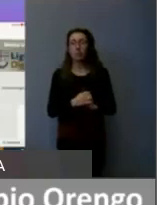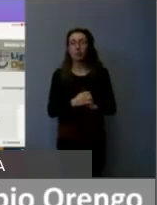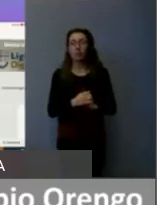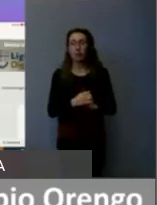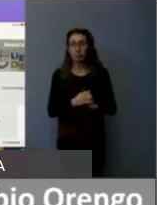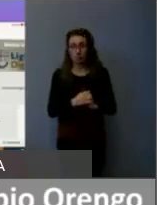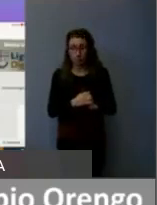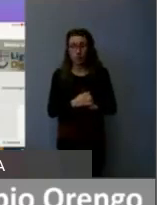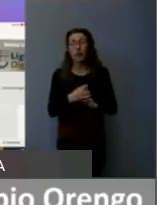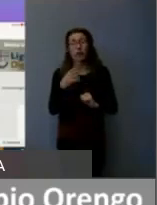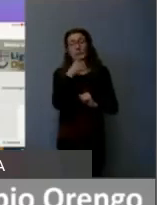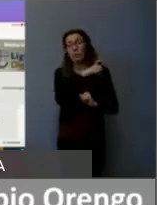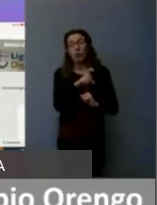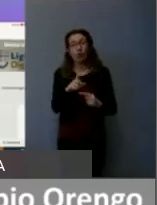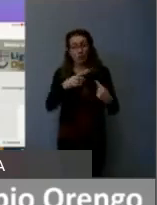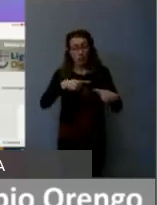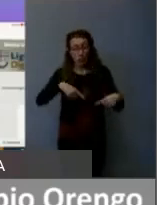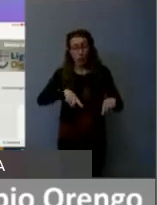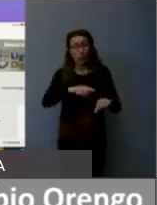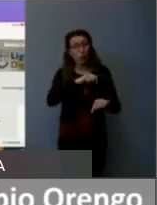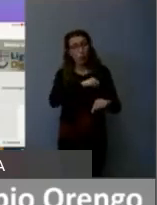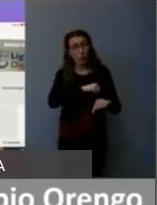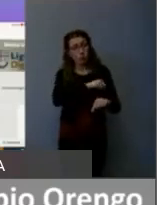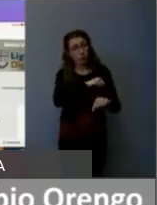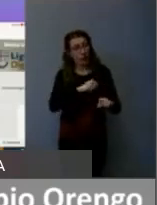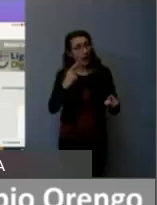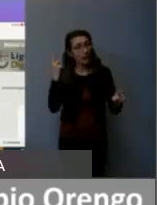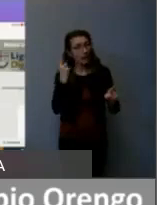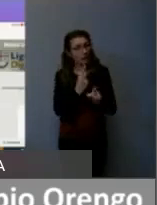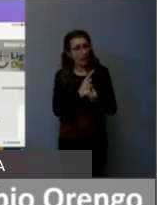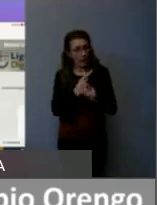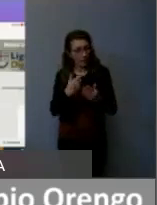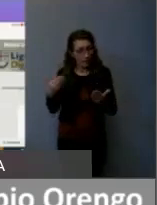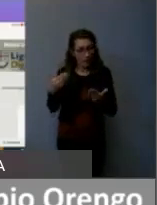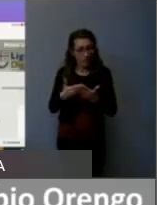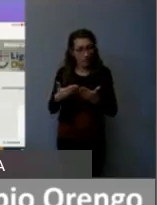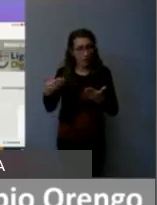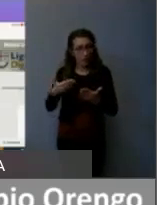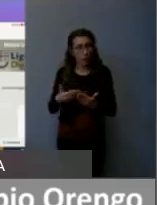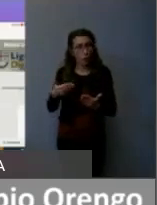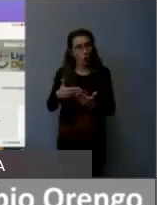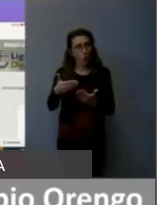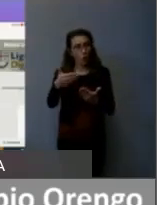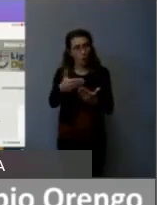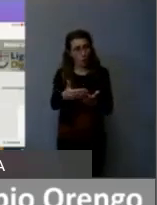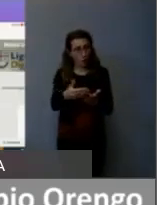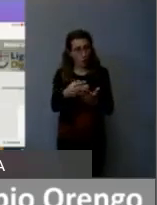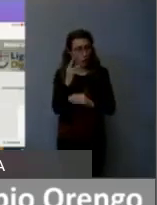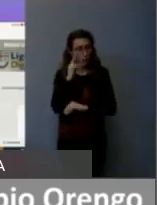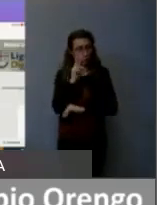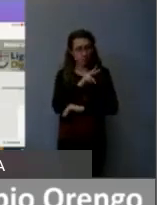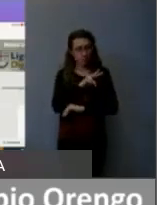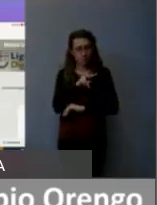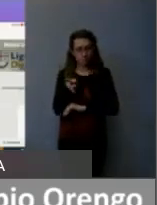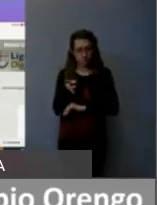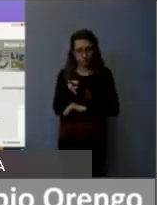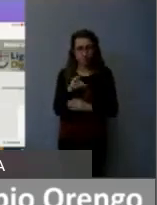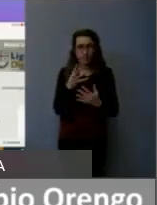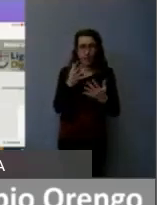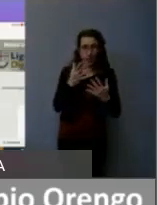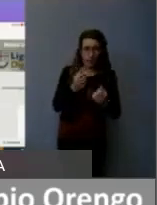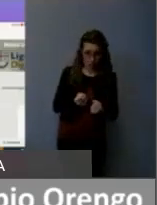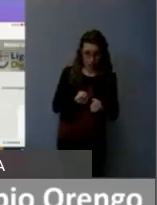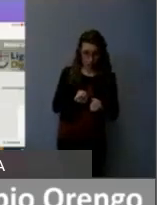atto delle proposte formulate, quelle ammesse, modalità e